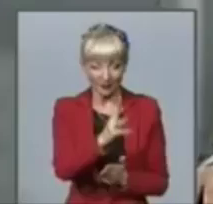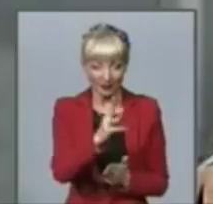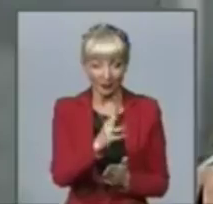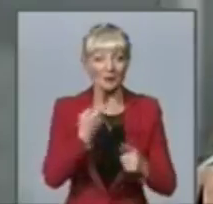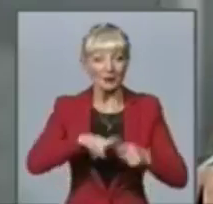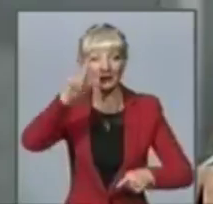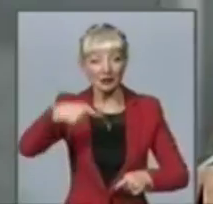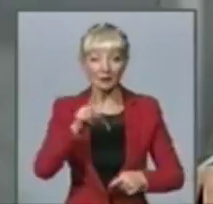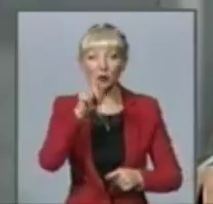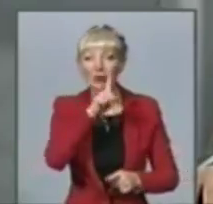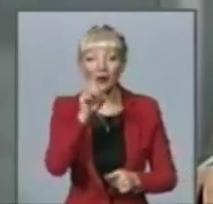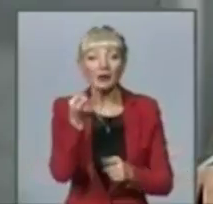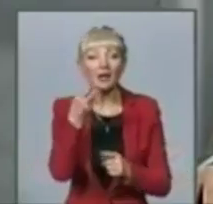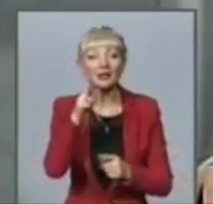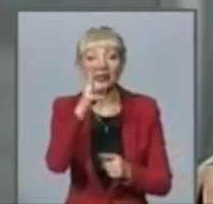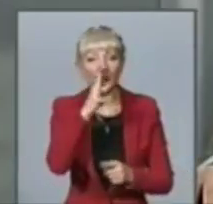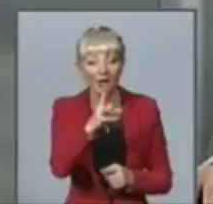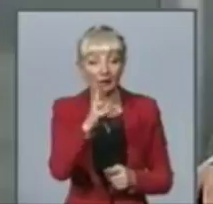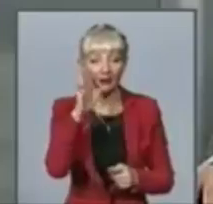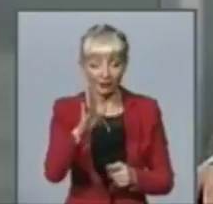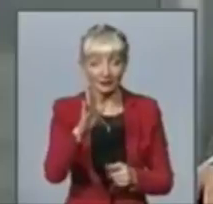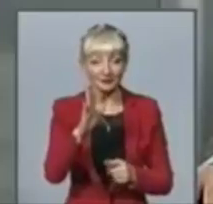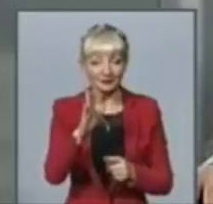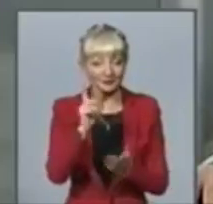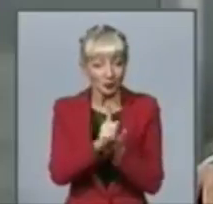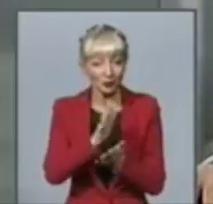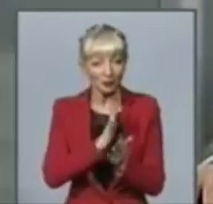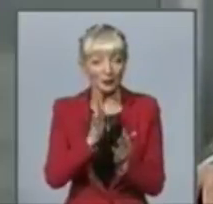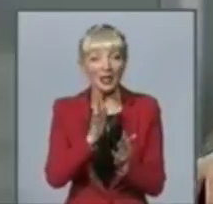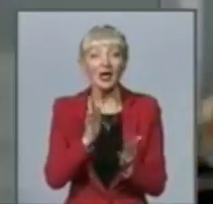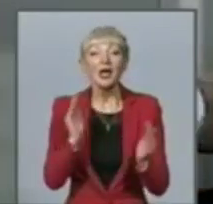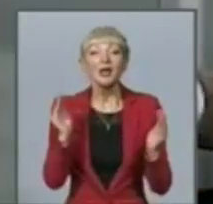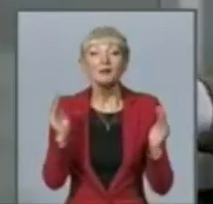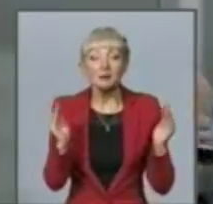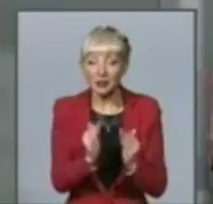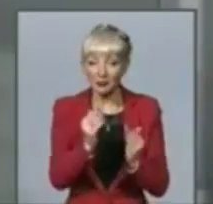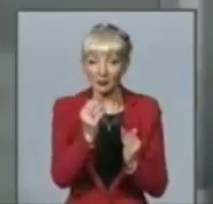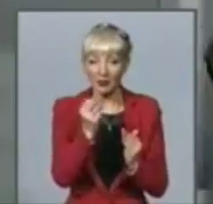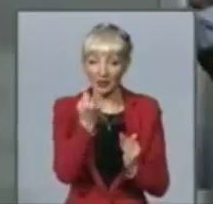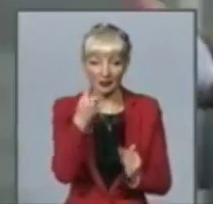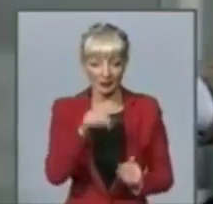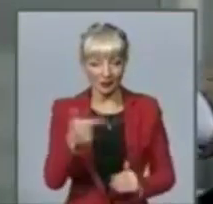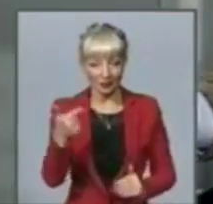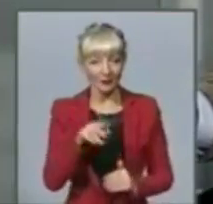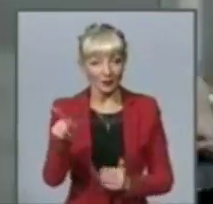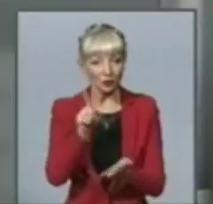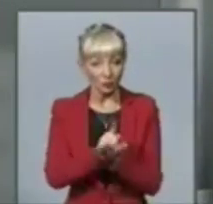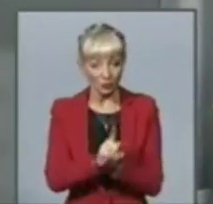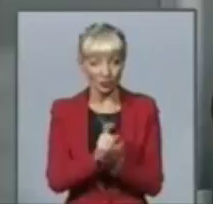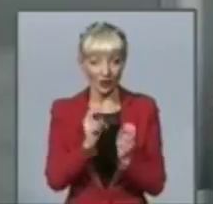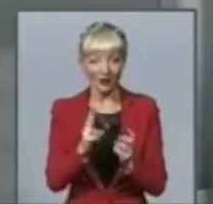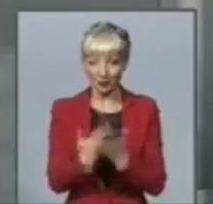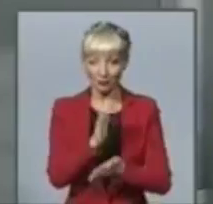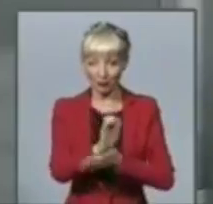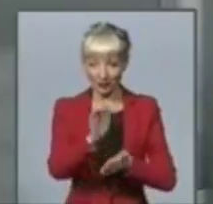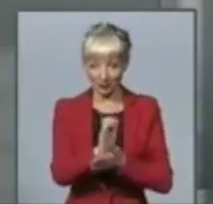вимога, що мінімальна заробітна платня в індустріальних парках має бути мінімум 11 тисяч гривень. Тобто так, ти маєш отримати як новий виробник